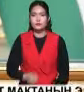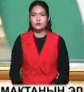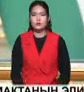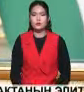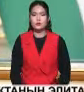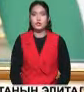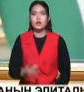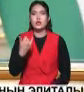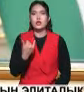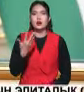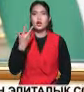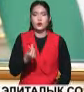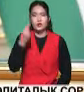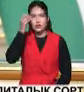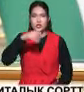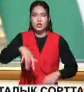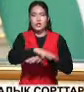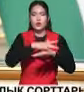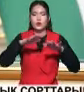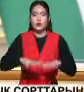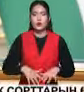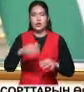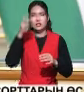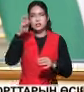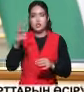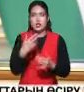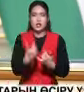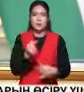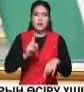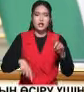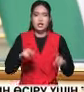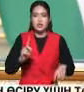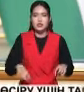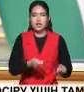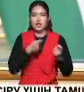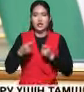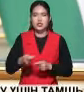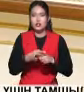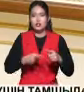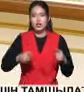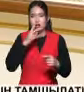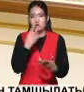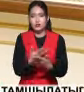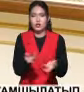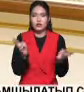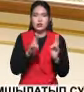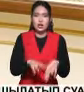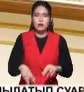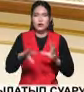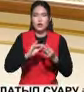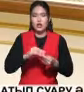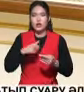Қазірдің өзінде біздің ұйымға Еуразия құрлығындағы 10 мемлекет мүше. Бұл елдерде жер шары халқының жартысына жуығы тұрады. Сондай-ақ әлемдік жалпы ішкі